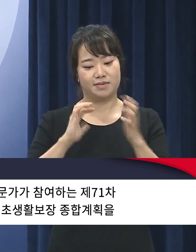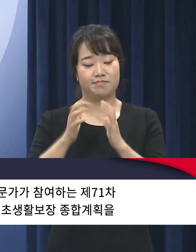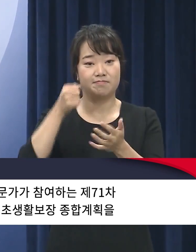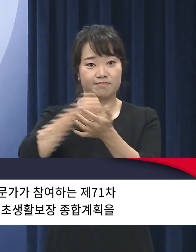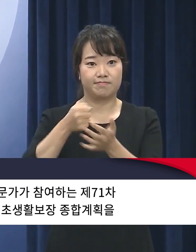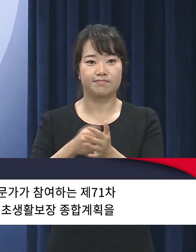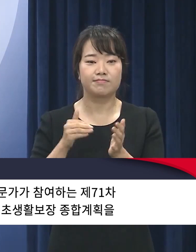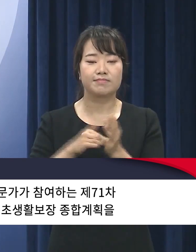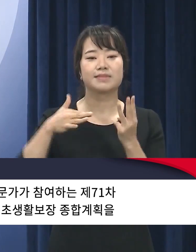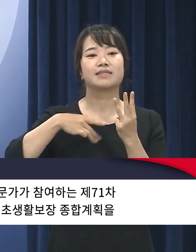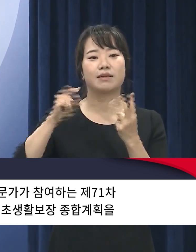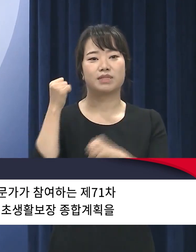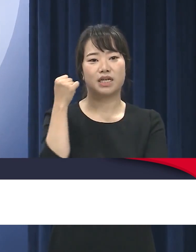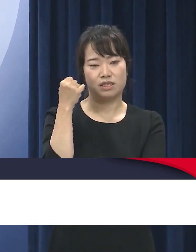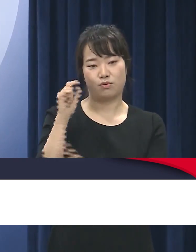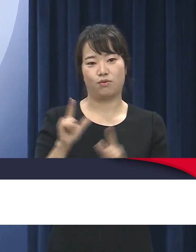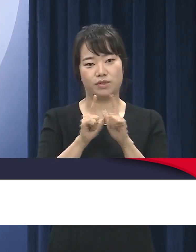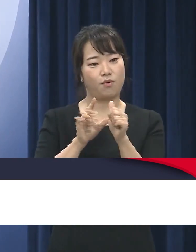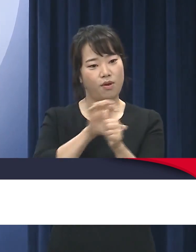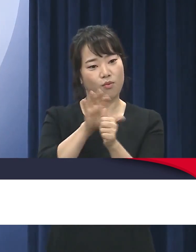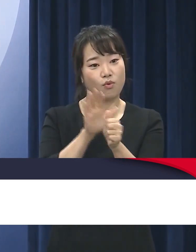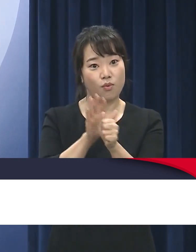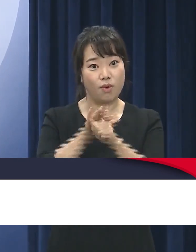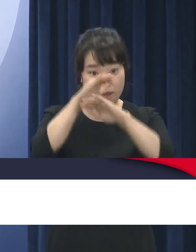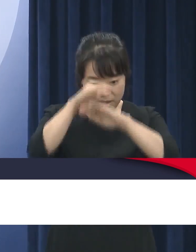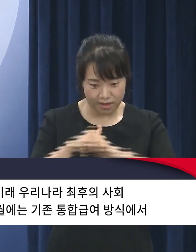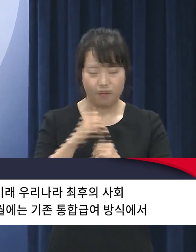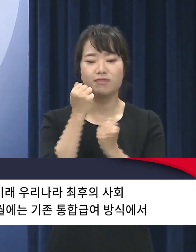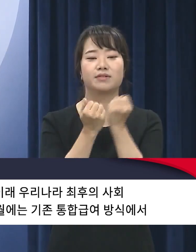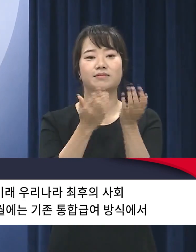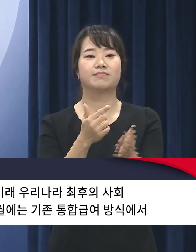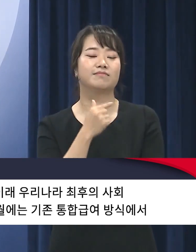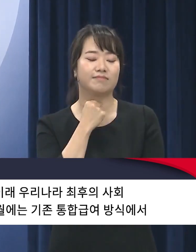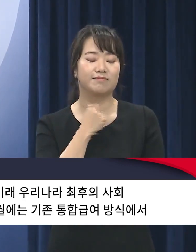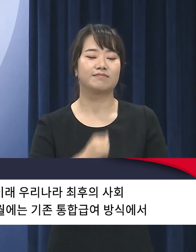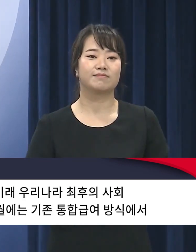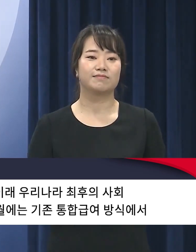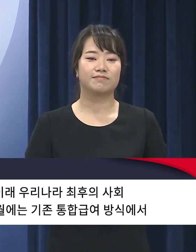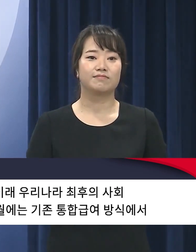의결한 제3차 기초생활보장 종합계획을 설명드리겠습니다.